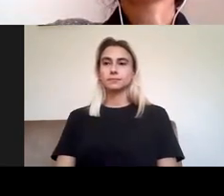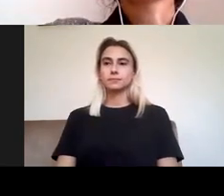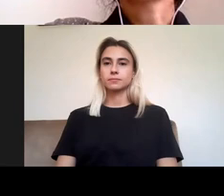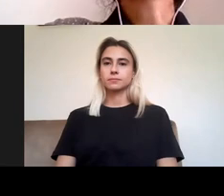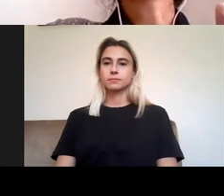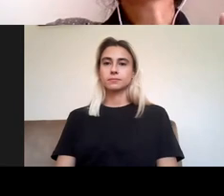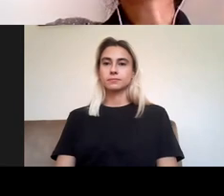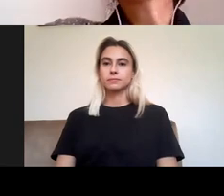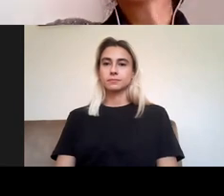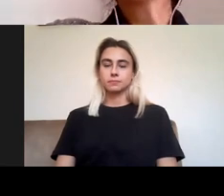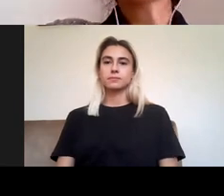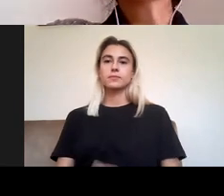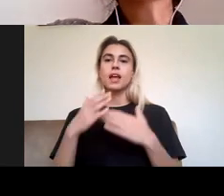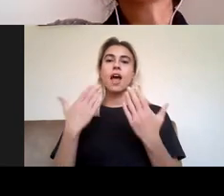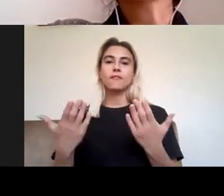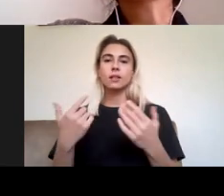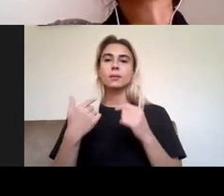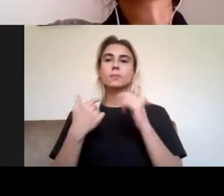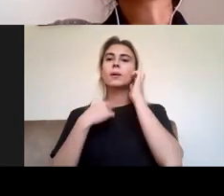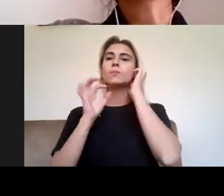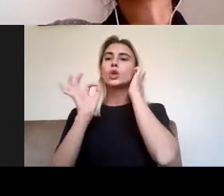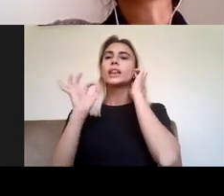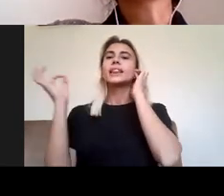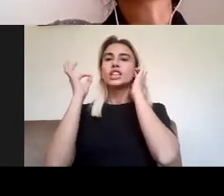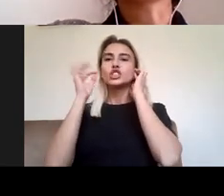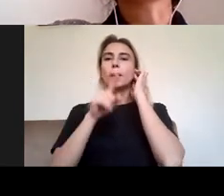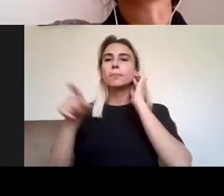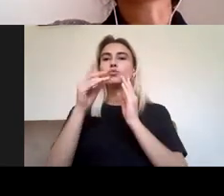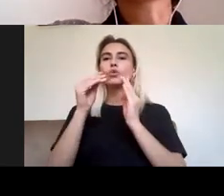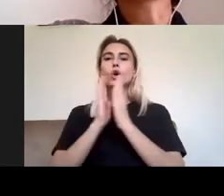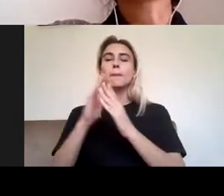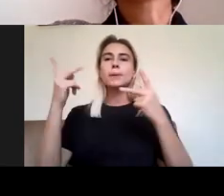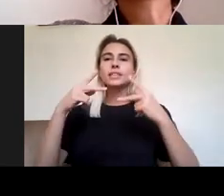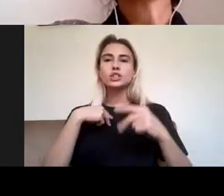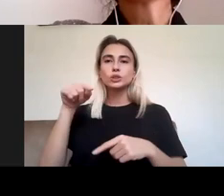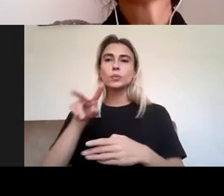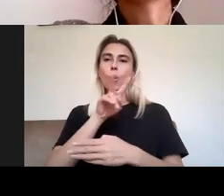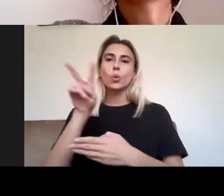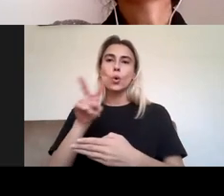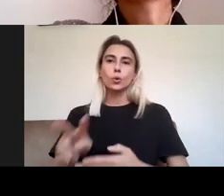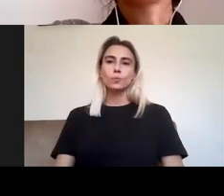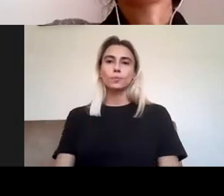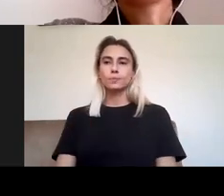Tamamdır, teşekkür ederim. Evet, Mehmet Bey, dinleyeceğim mutlaka sizi. Çok özür dilerim, şu an okuyorum.